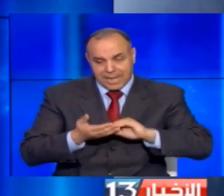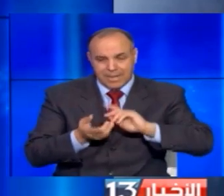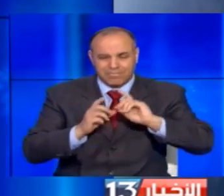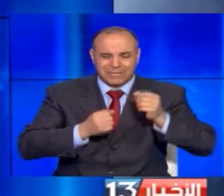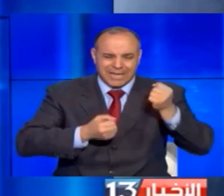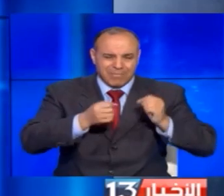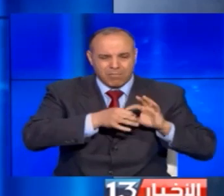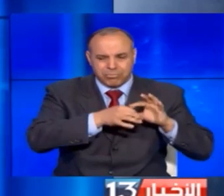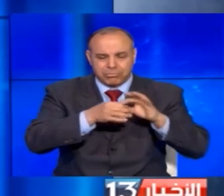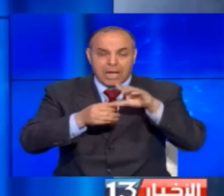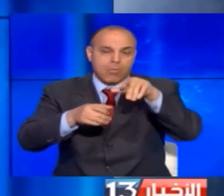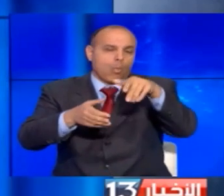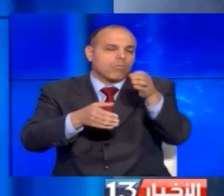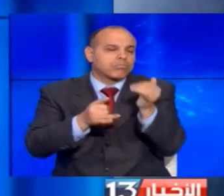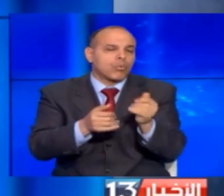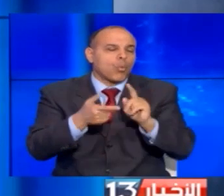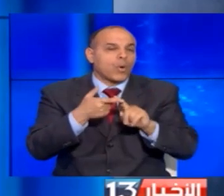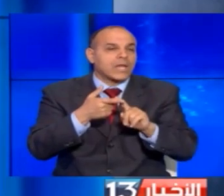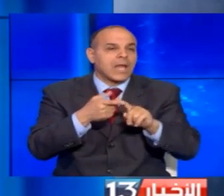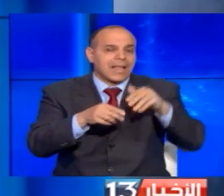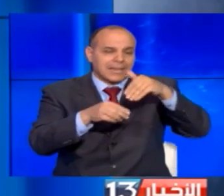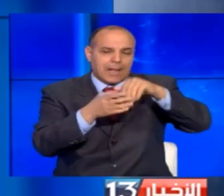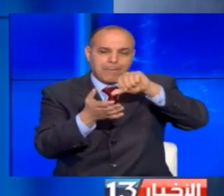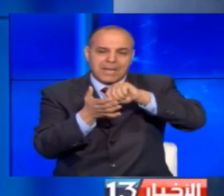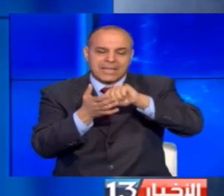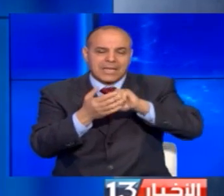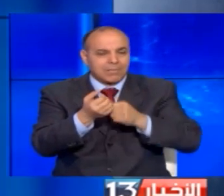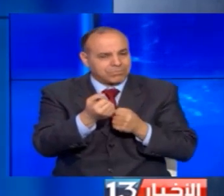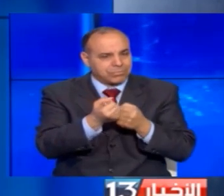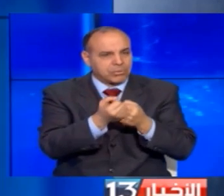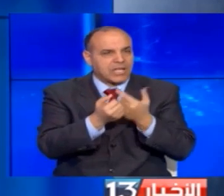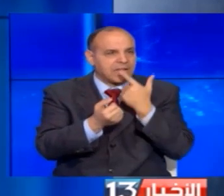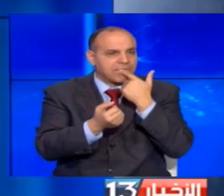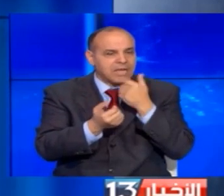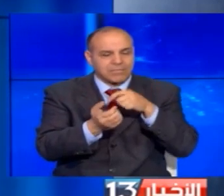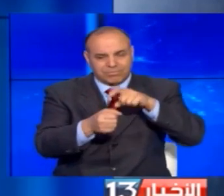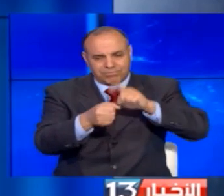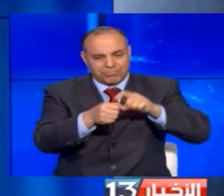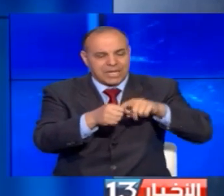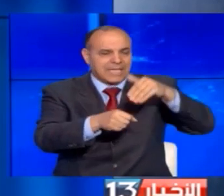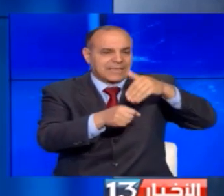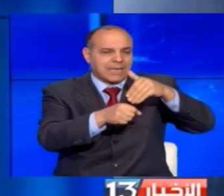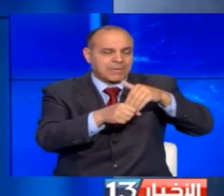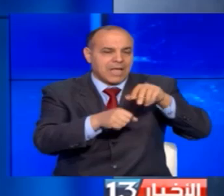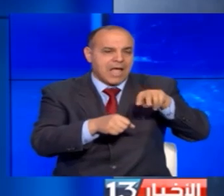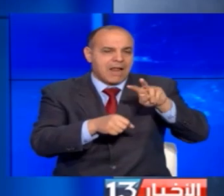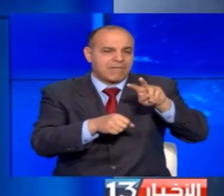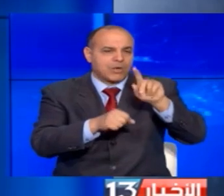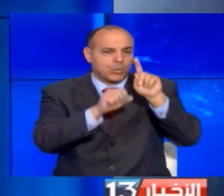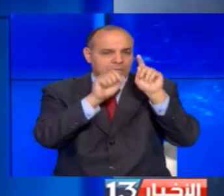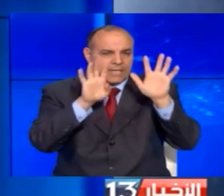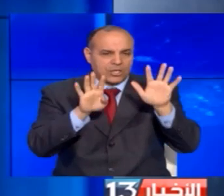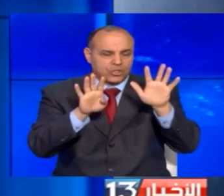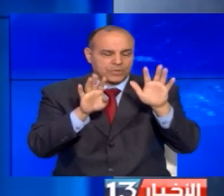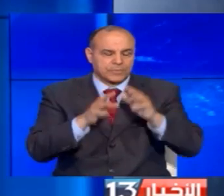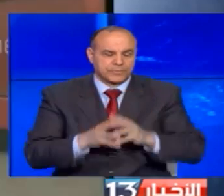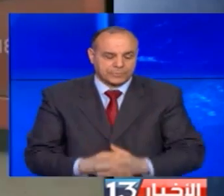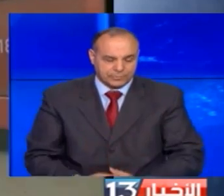متنقلة، انتصبت أيضا بوسط المدينة لمزيد دفع عمليات التسجيل لانتخابات